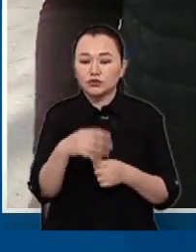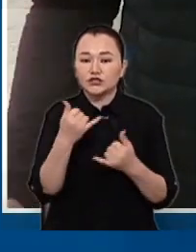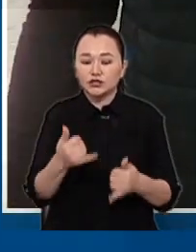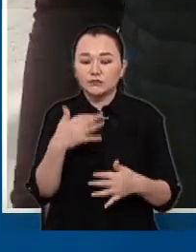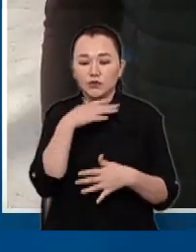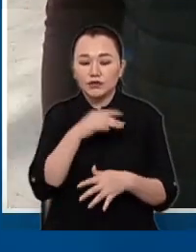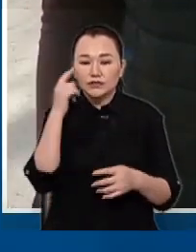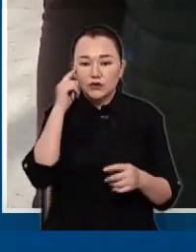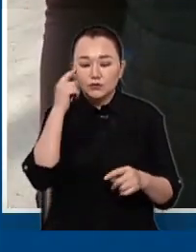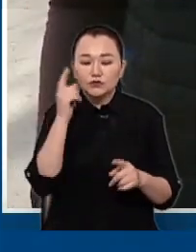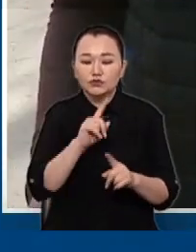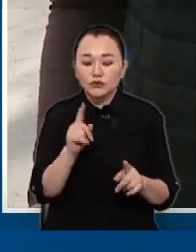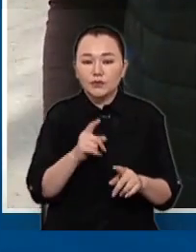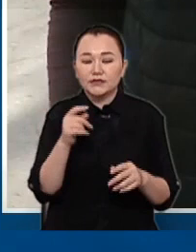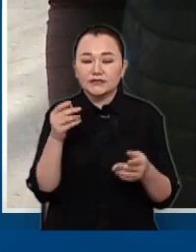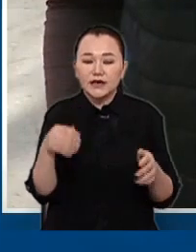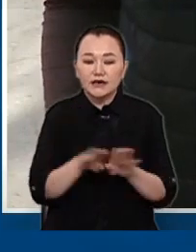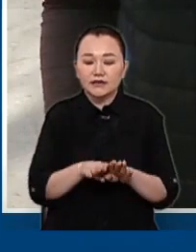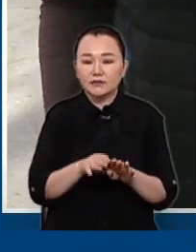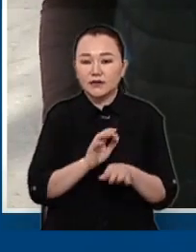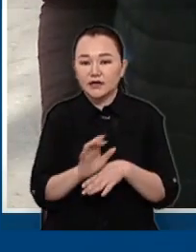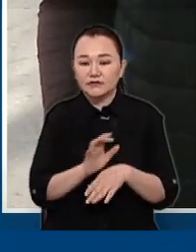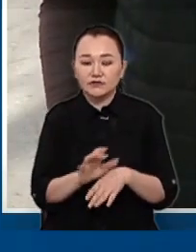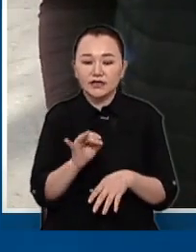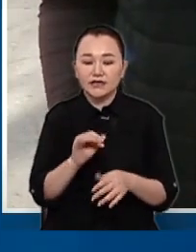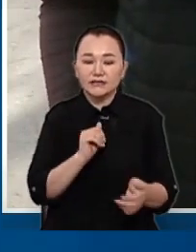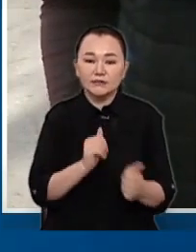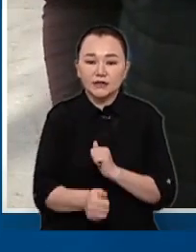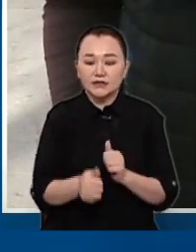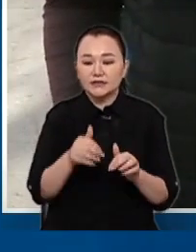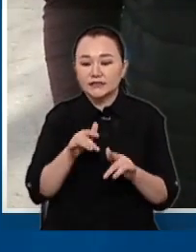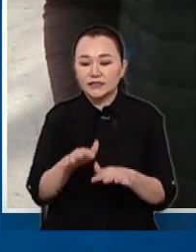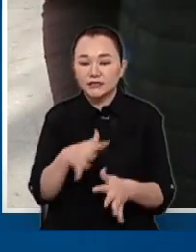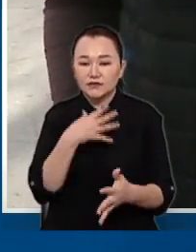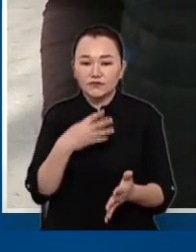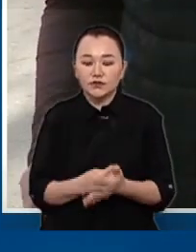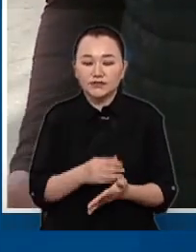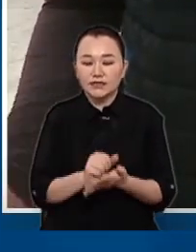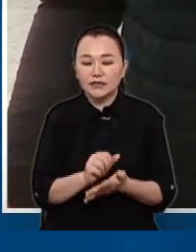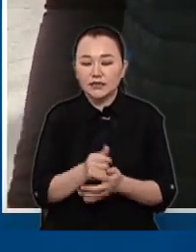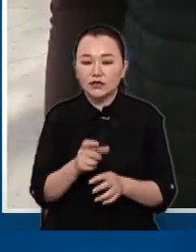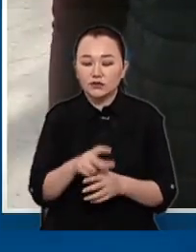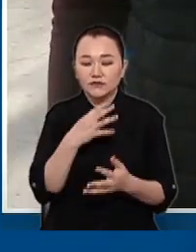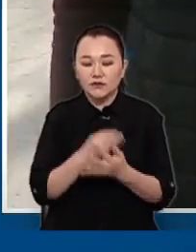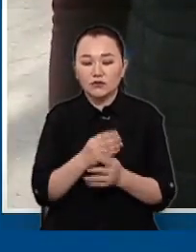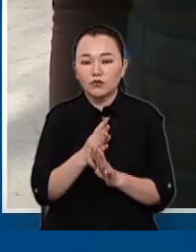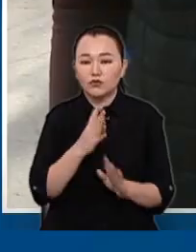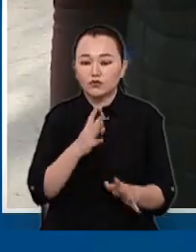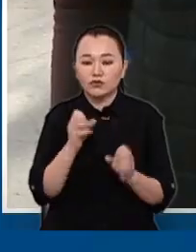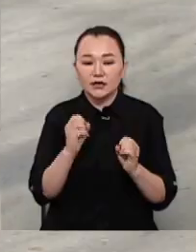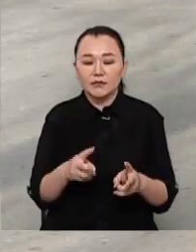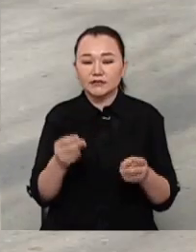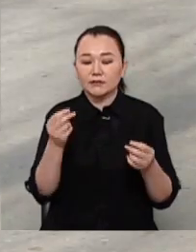многие задумываются над тем, чтобы закрыть производство и сменить сферу деятельности. А это, в свою очередь, грозит